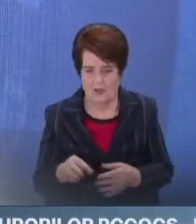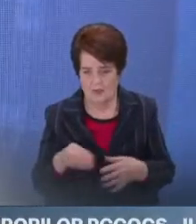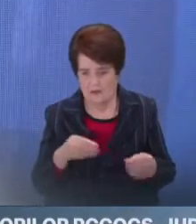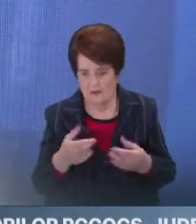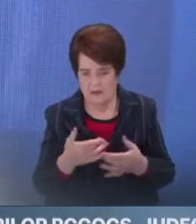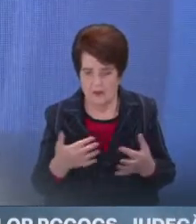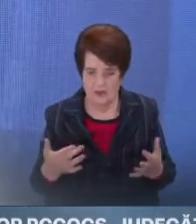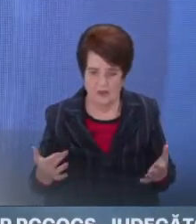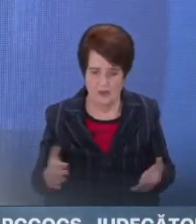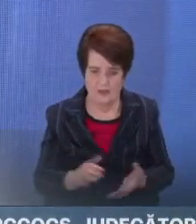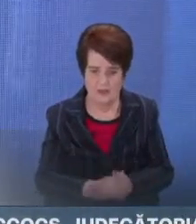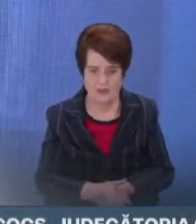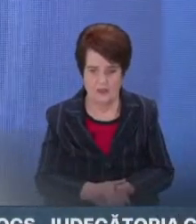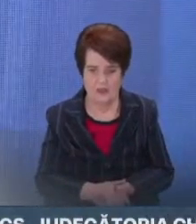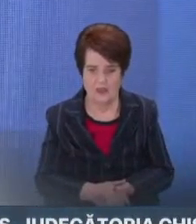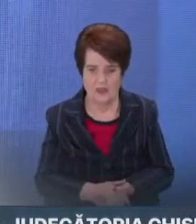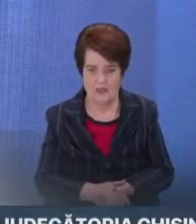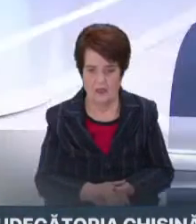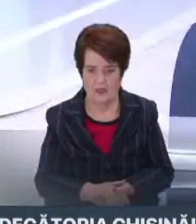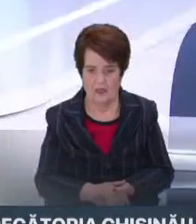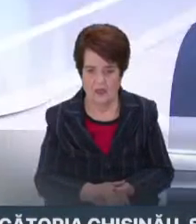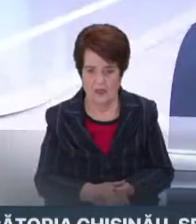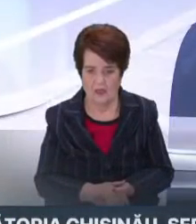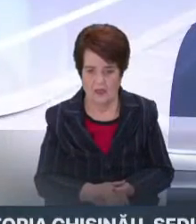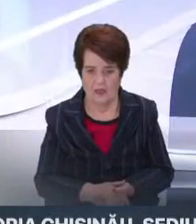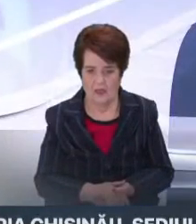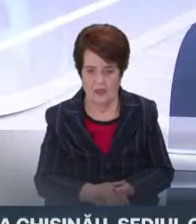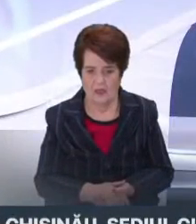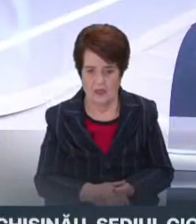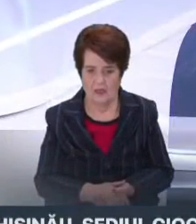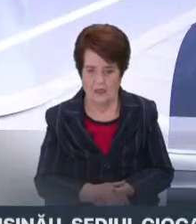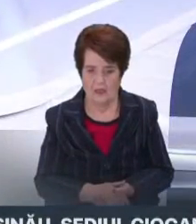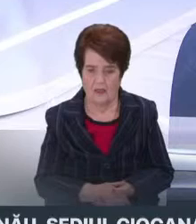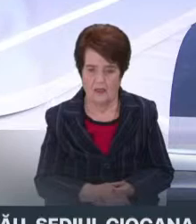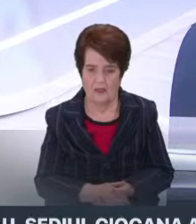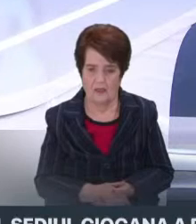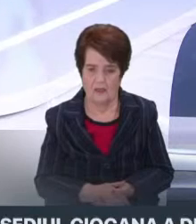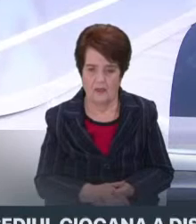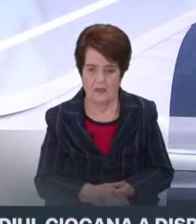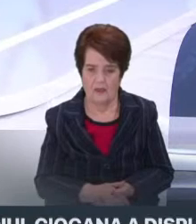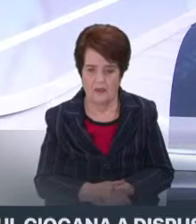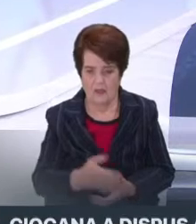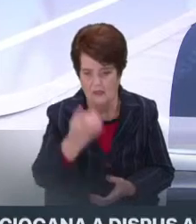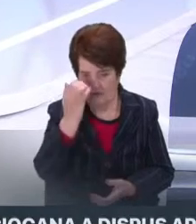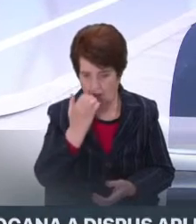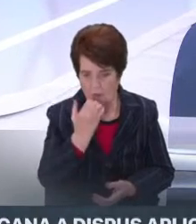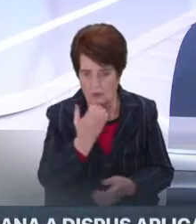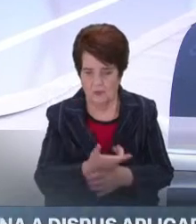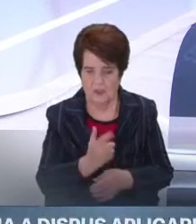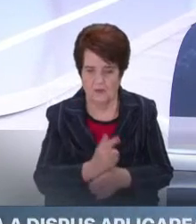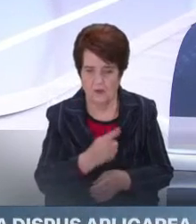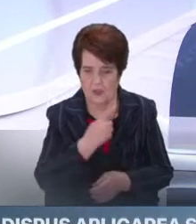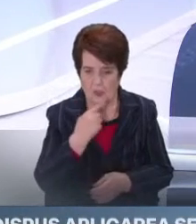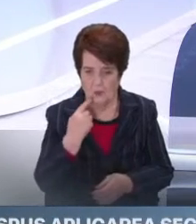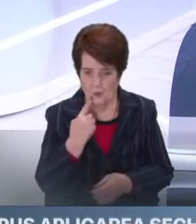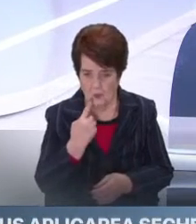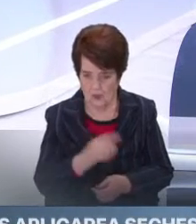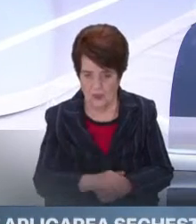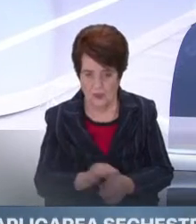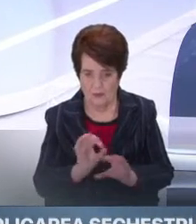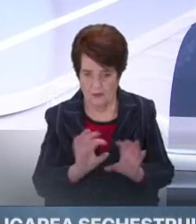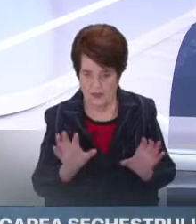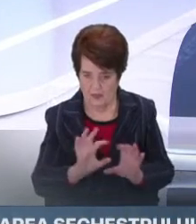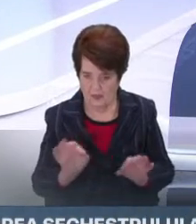mai puțin cu materiale combustibile. Domnule Vieru, vă mulțumesc foarte mult pentru prezență și pentru